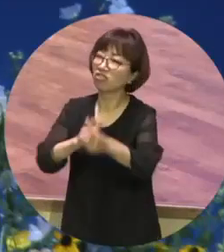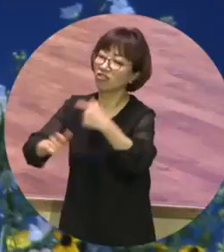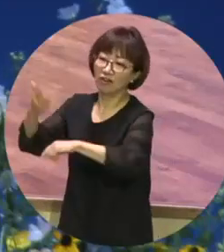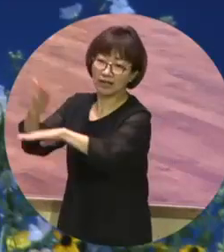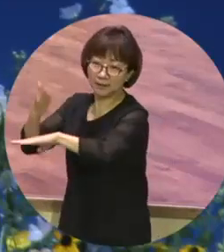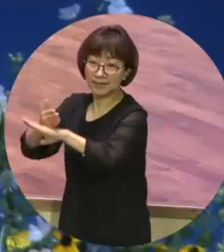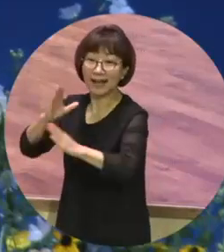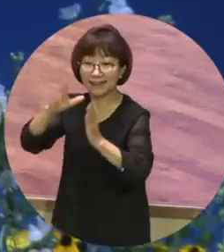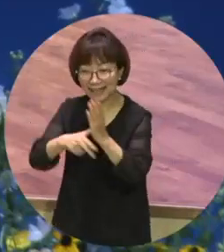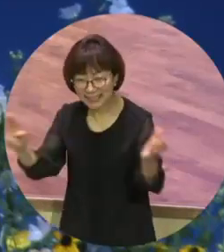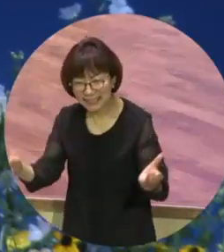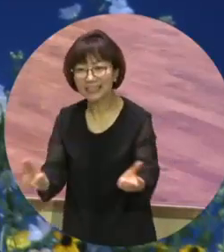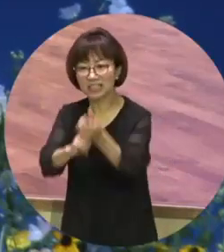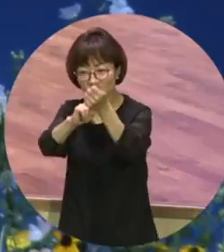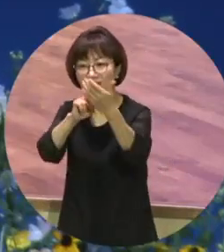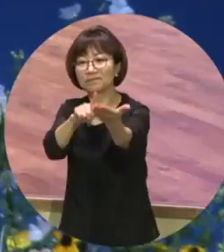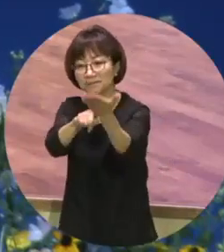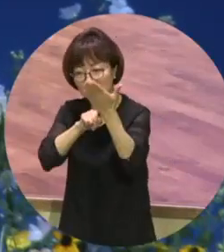기적을 낳는다니까요.